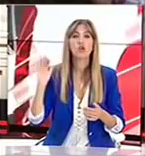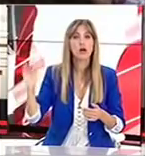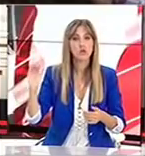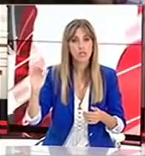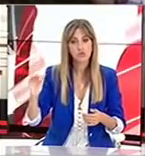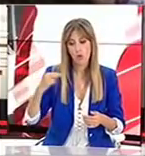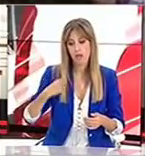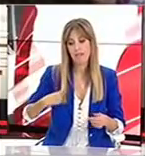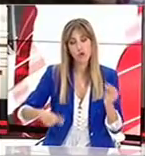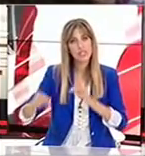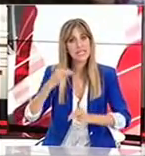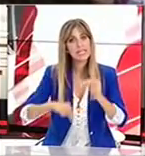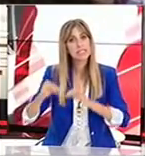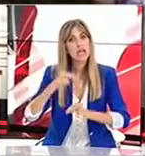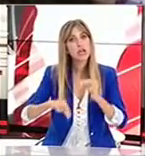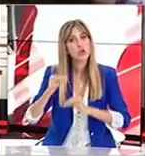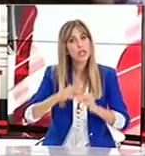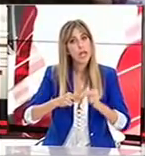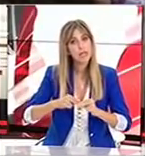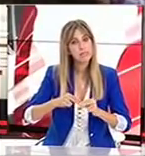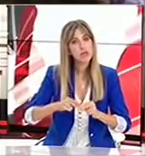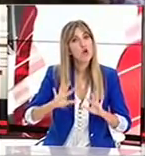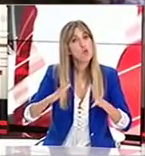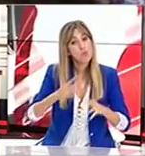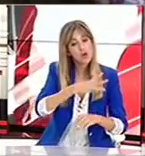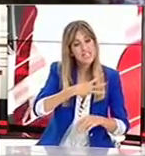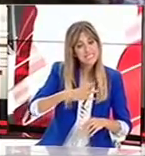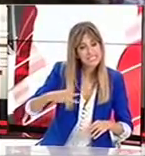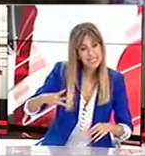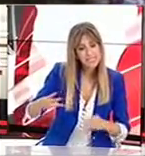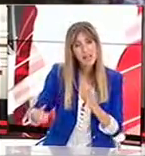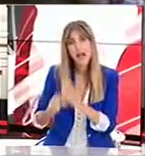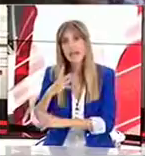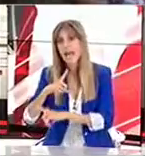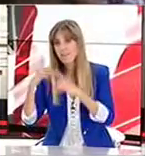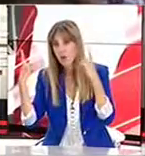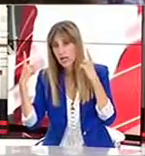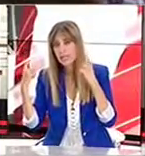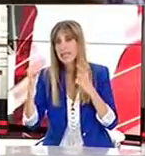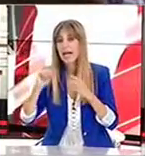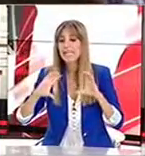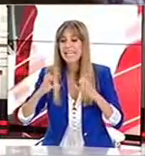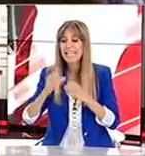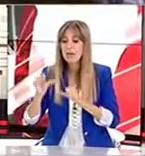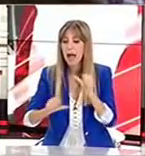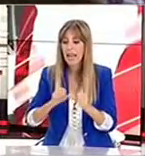αυτοδιοίκηση οι υποψήφιους μαζί με τη Νέα Δημοκρατία και το Κίνημα Αλλαγής. Ευχαριστώ.